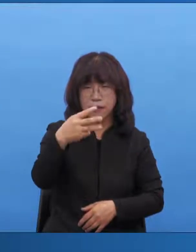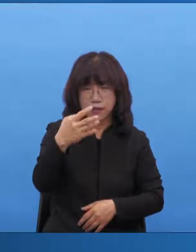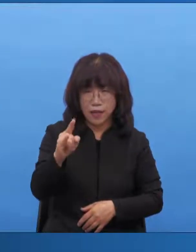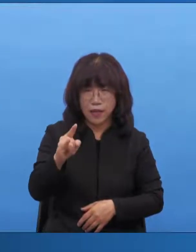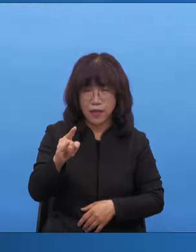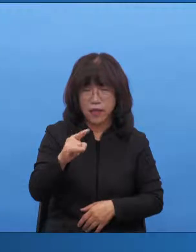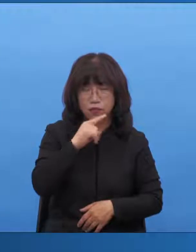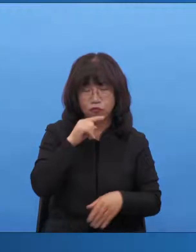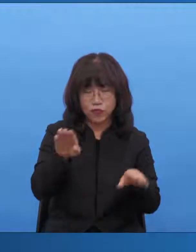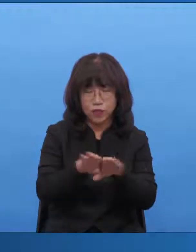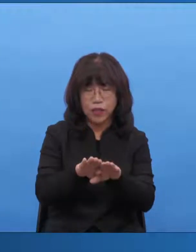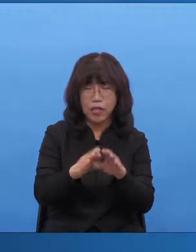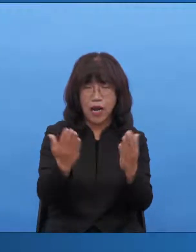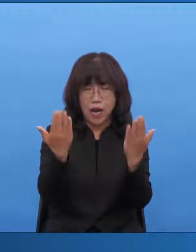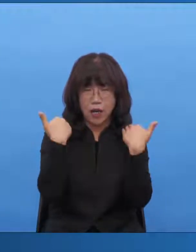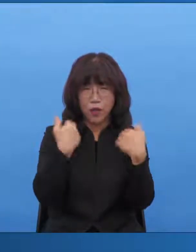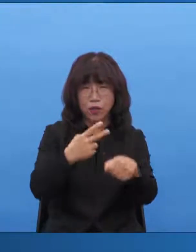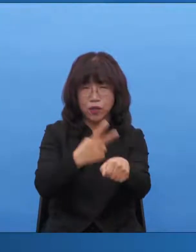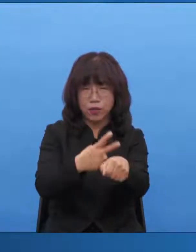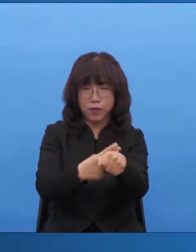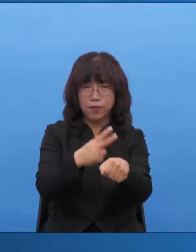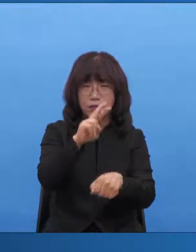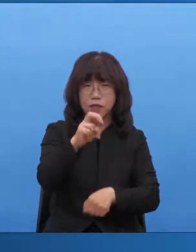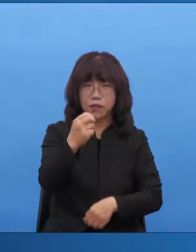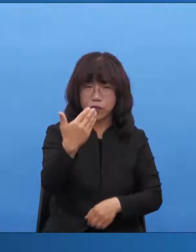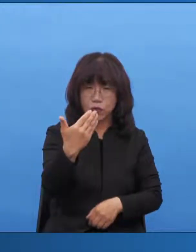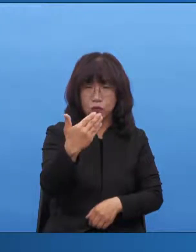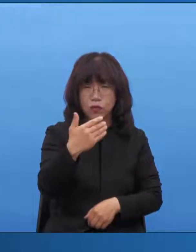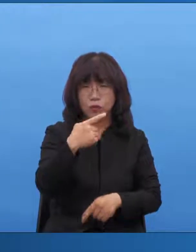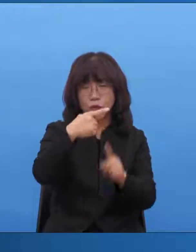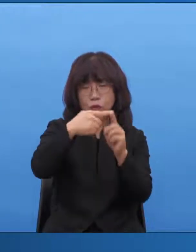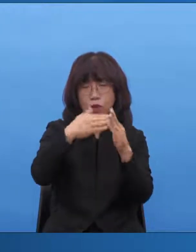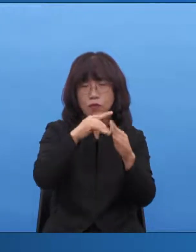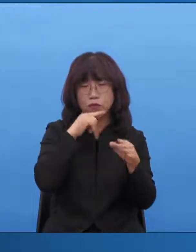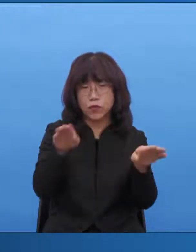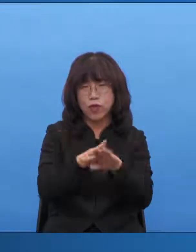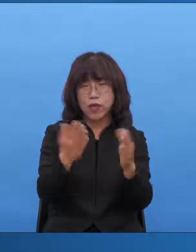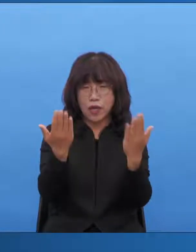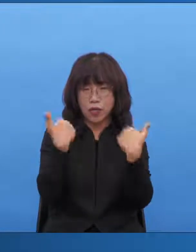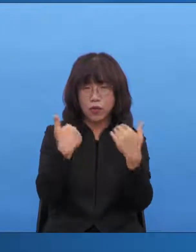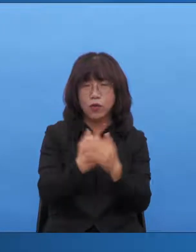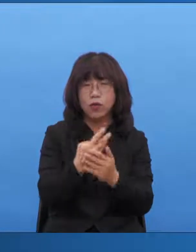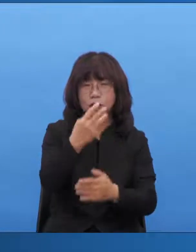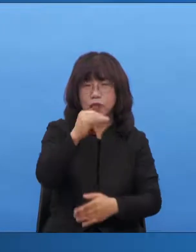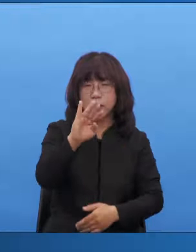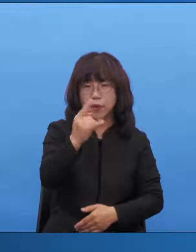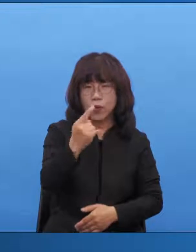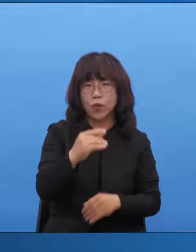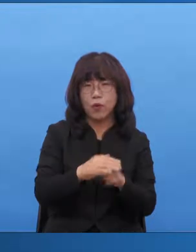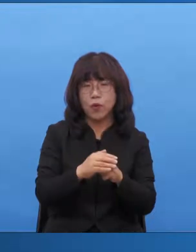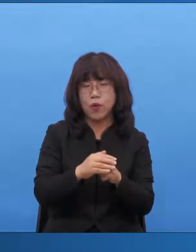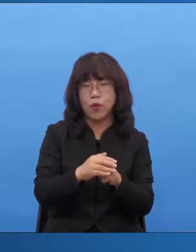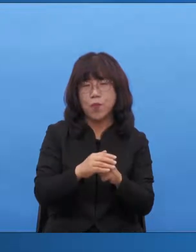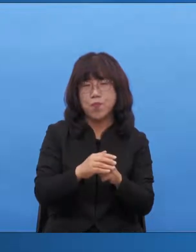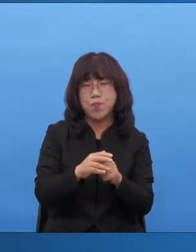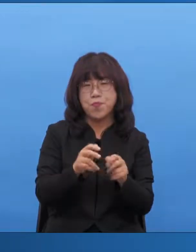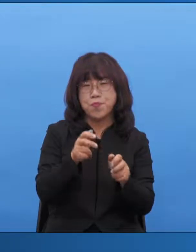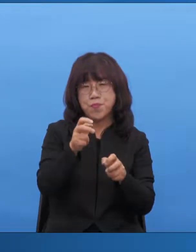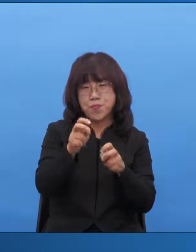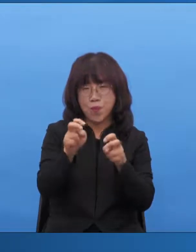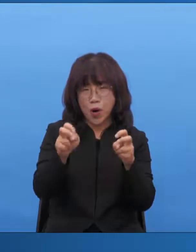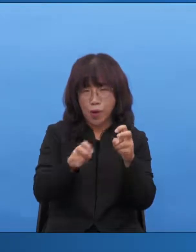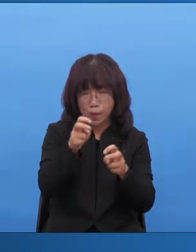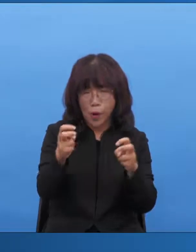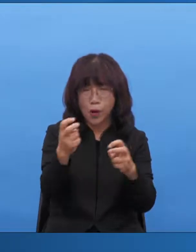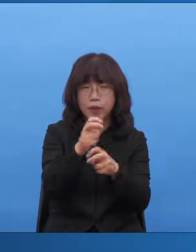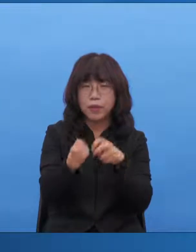suis moniteur responsable de 29 églises. À Timo Multimedia Service, je suis le responsable chargé